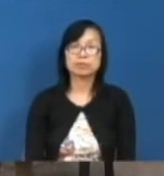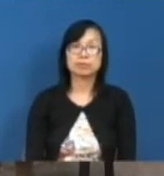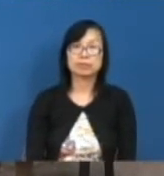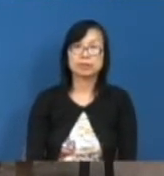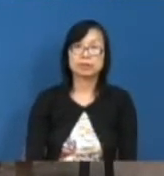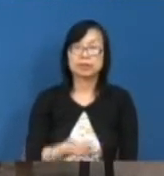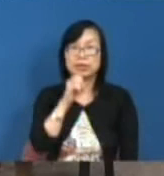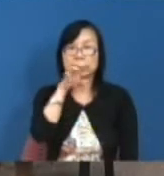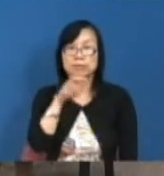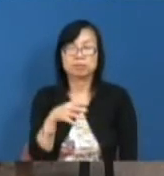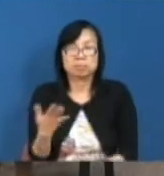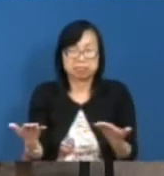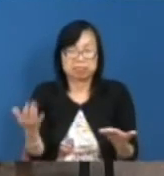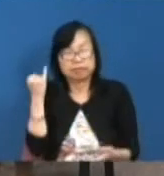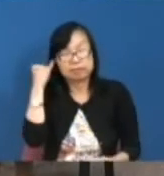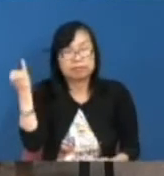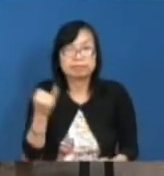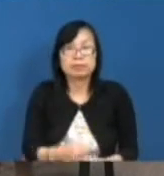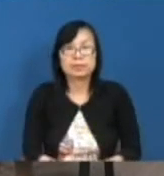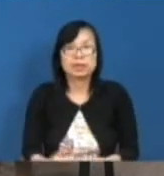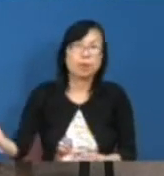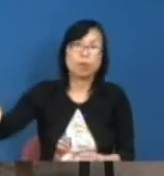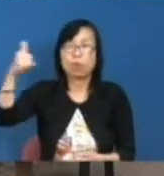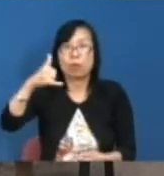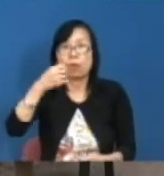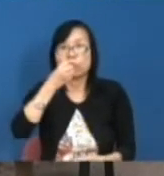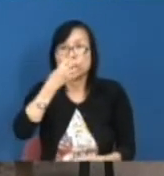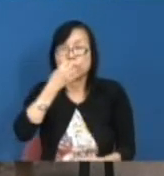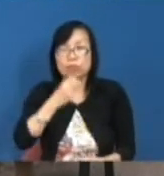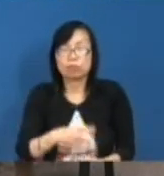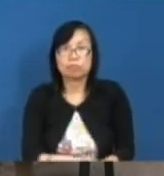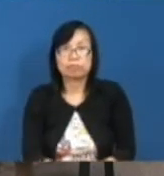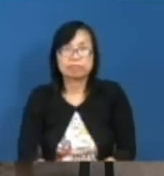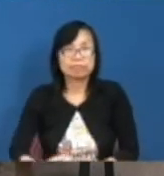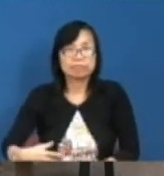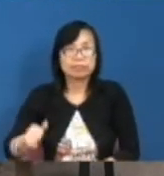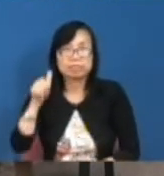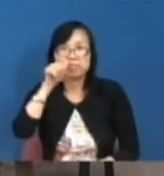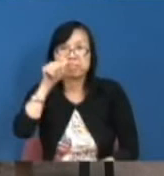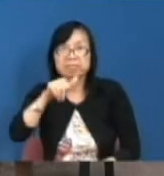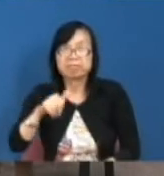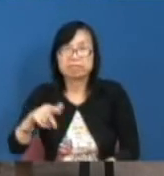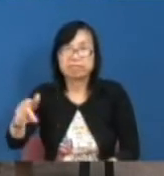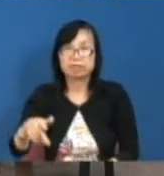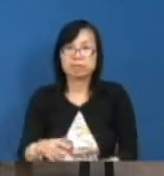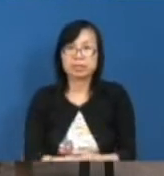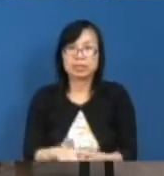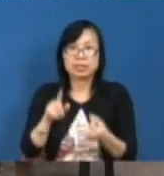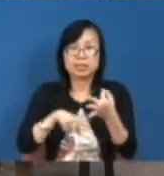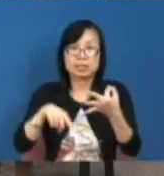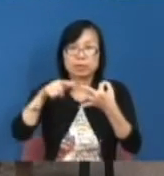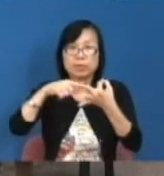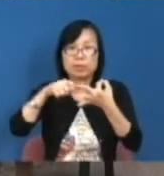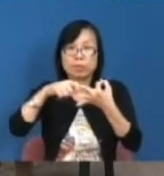佢叫佢嘅。咁大家而家唔知嘅喎， 冇人知中間關係。 好威勢，呢個曾偉雄成住一個勢，根本